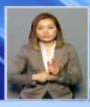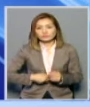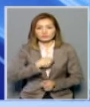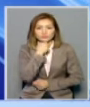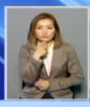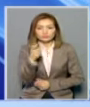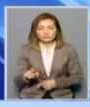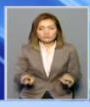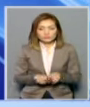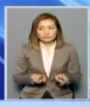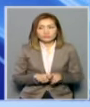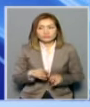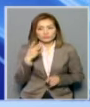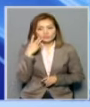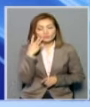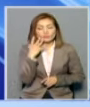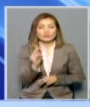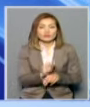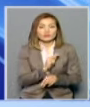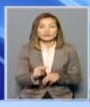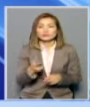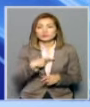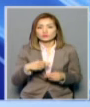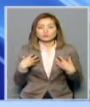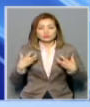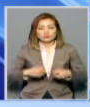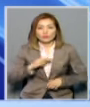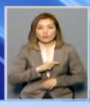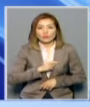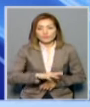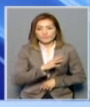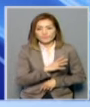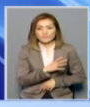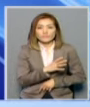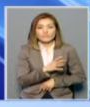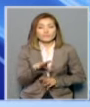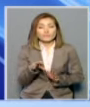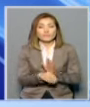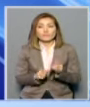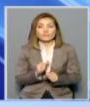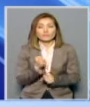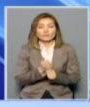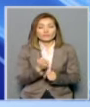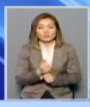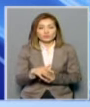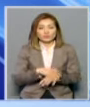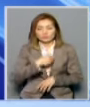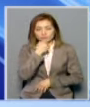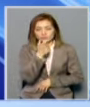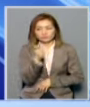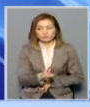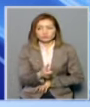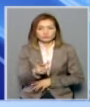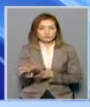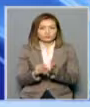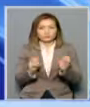сеңгіріне келсе де әлі тың. Шәкірт тәрбиелеуде өлшеусіз үлес қосып, ақындық өнерімен қатар алып жүрген ел ағасы көпке